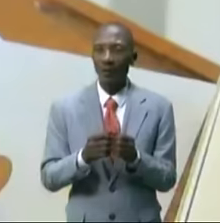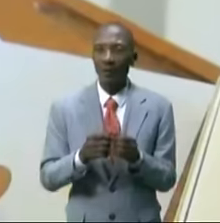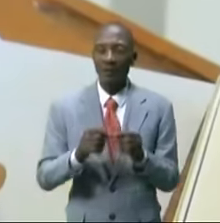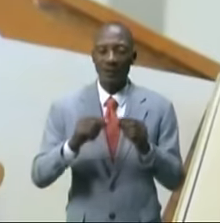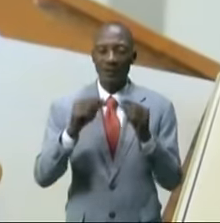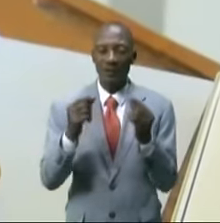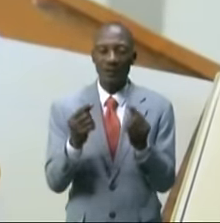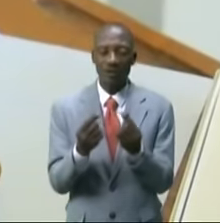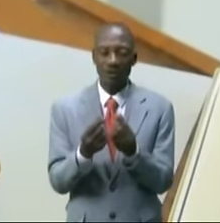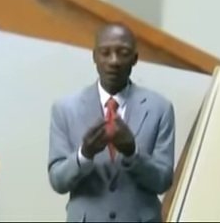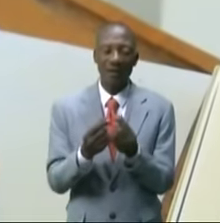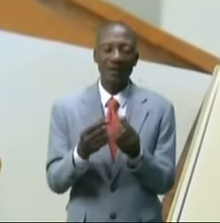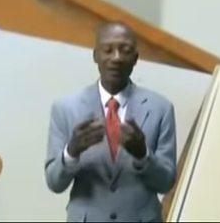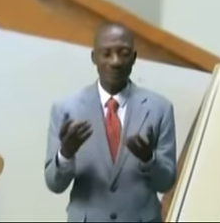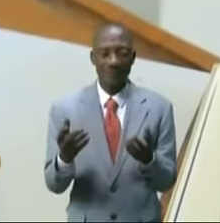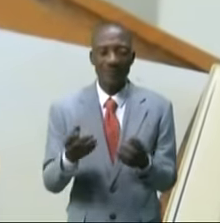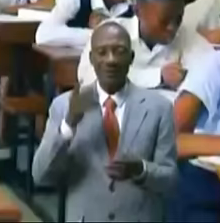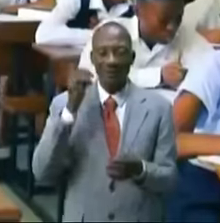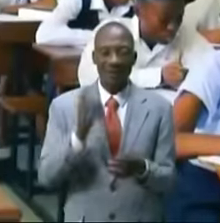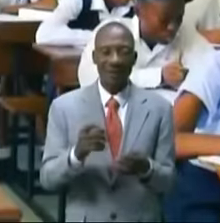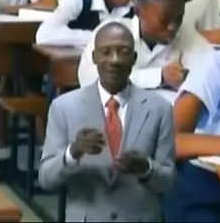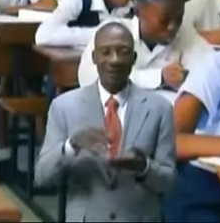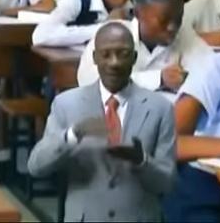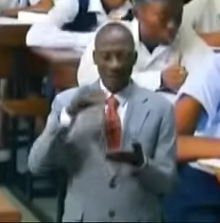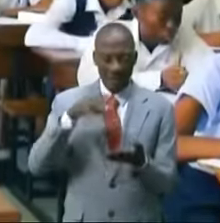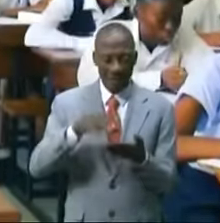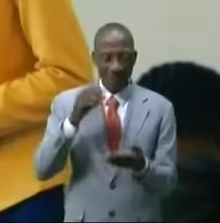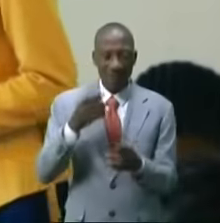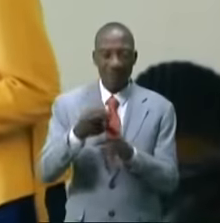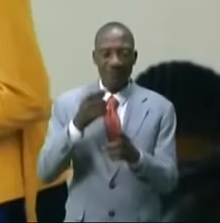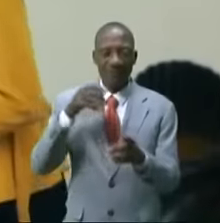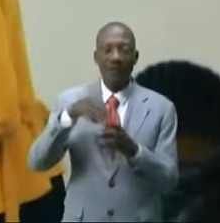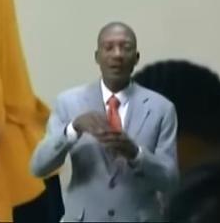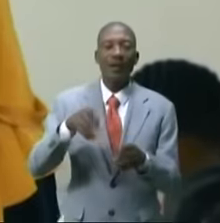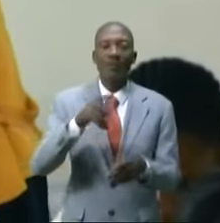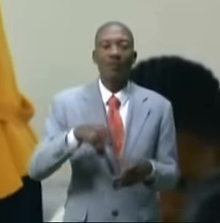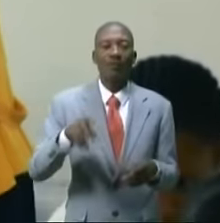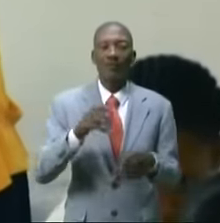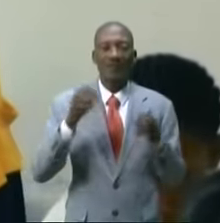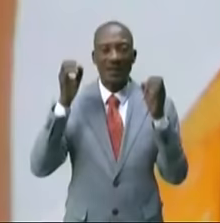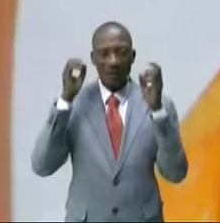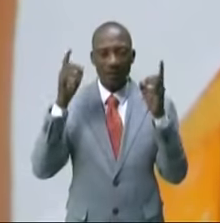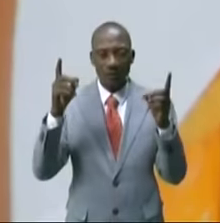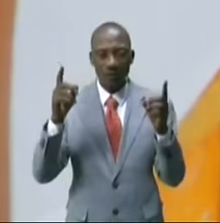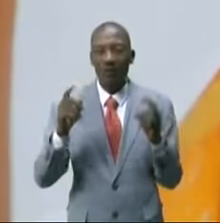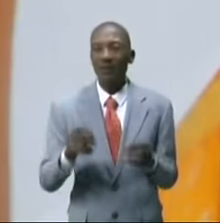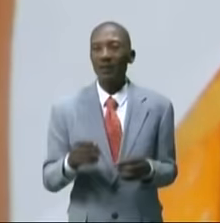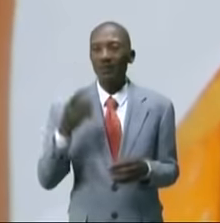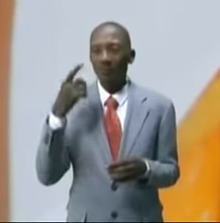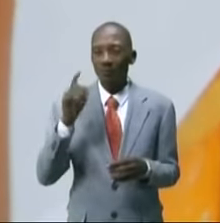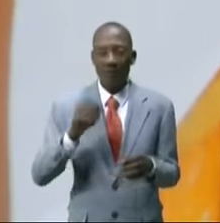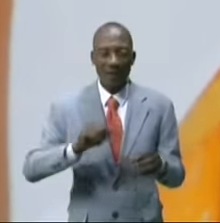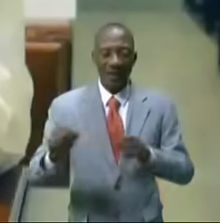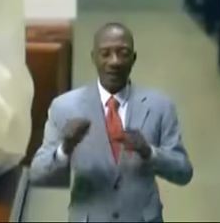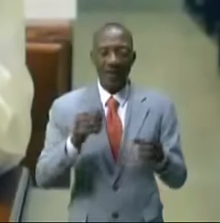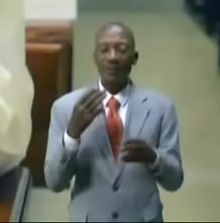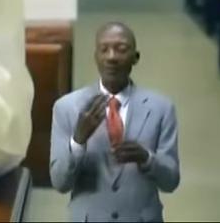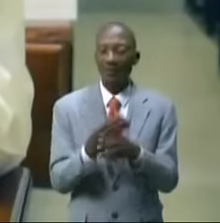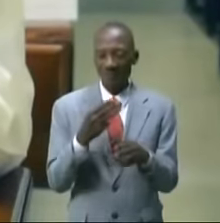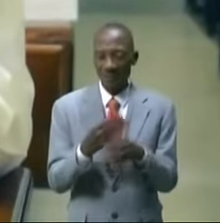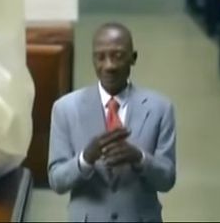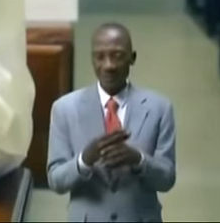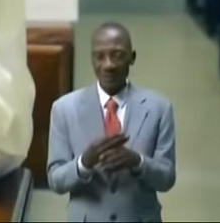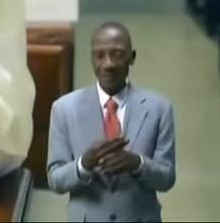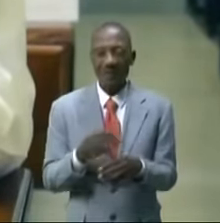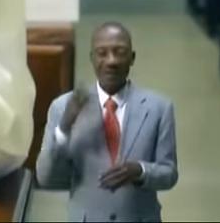une centaine d'élèves issus des 5 provinces éducationnelles mises à l'épreuve. Des mathématiques appliquées, une première expérience